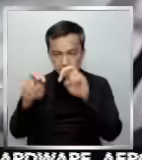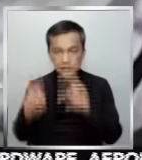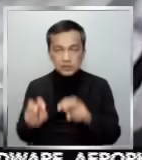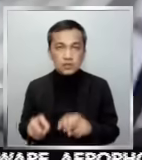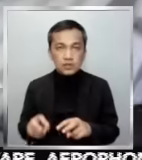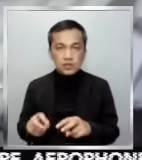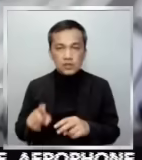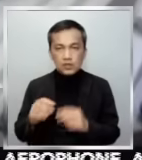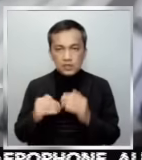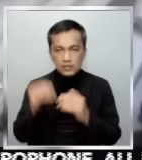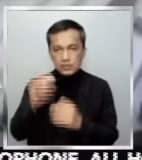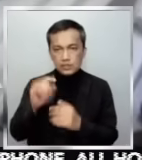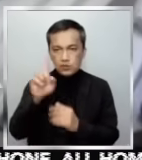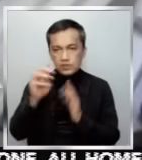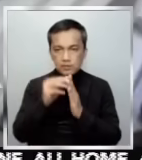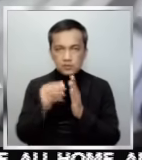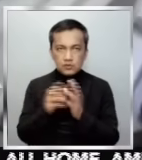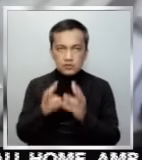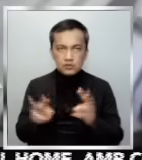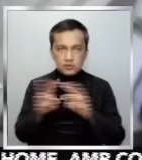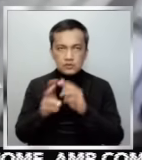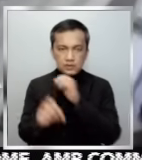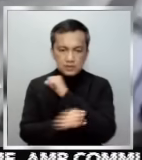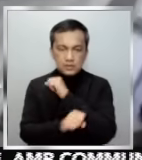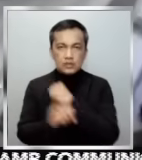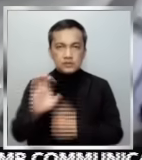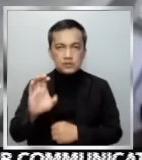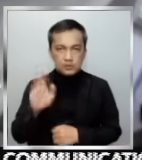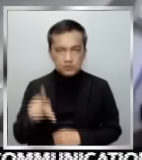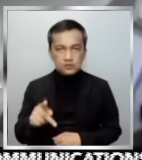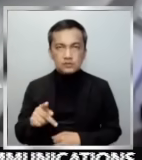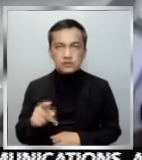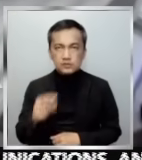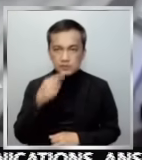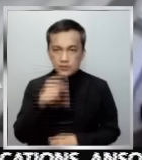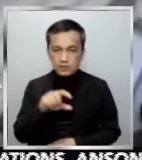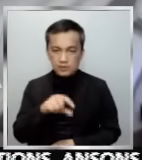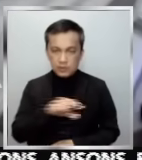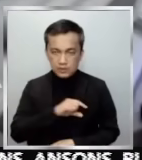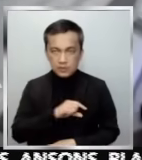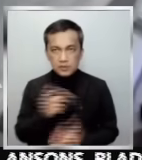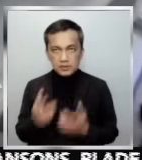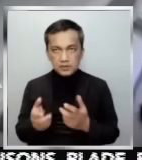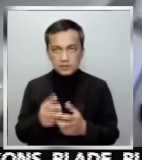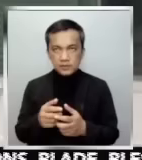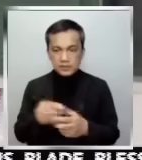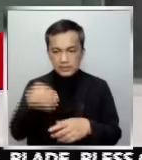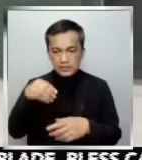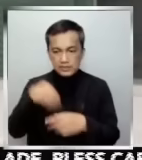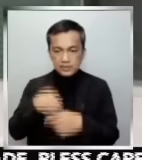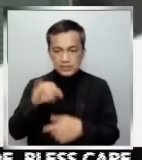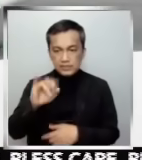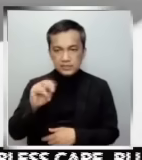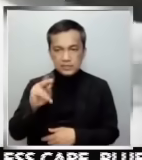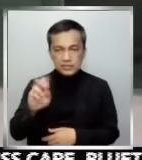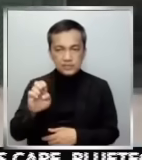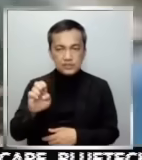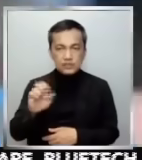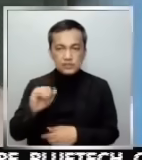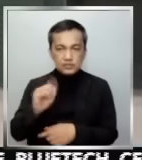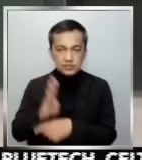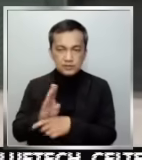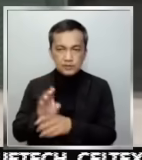milong piso ang halaga ng mga ninakaw na cellphone ayon sa pulisya posibleng may inside job sa crib Patuloy